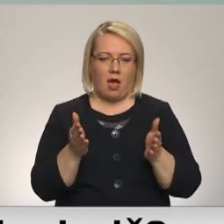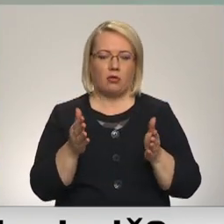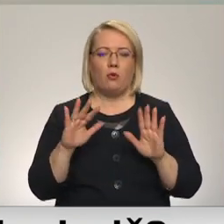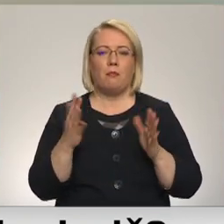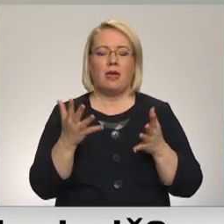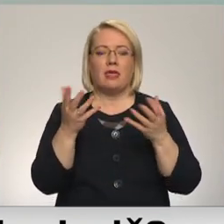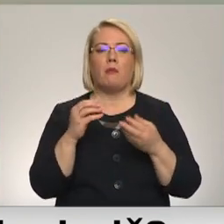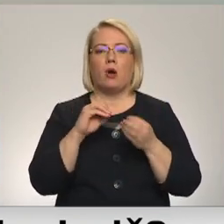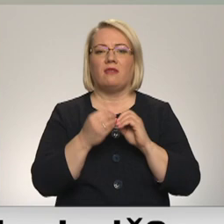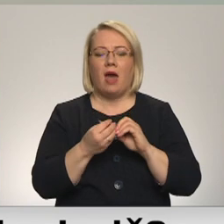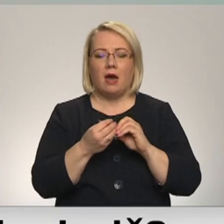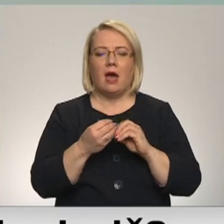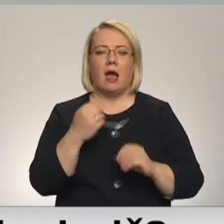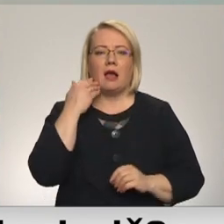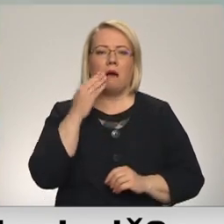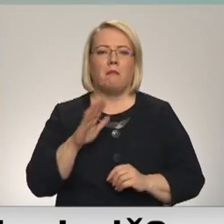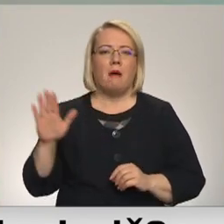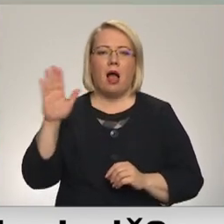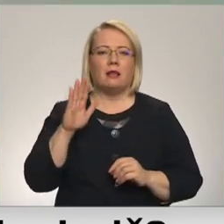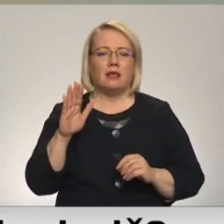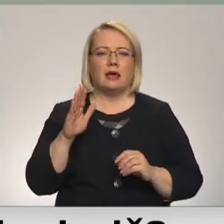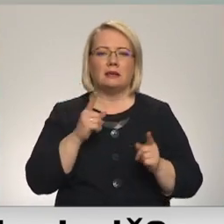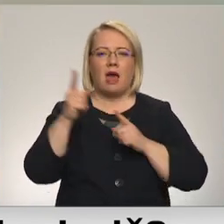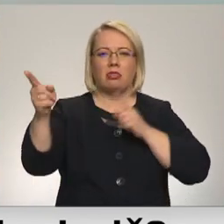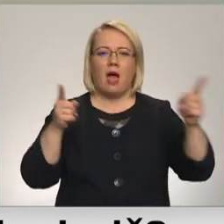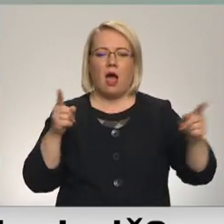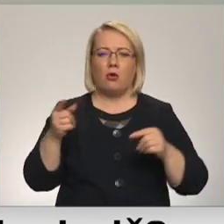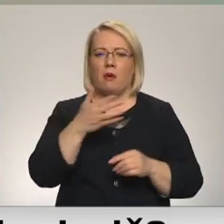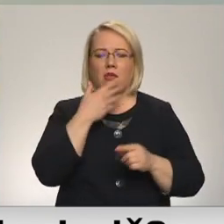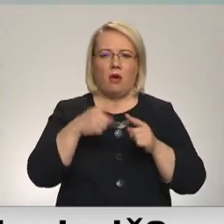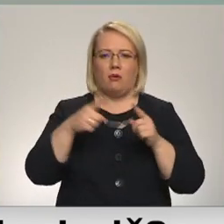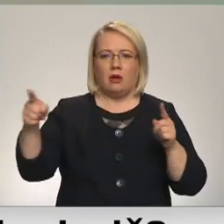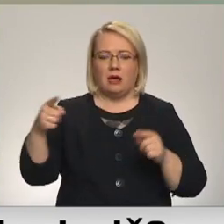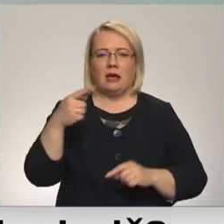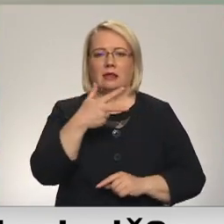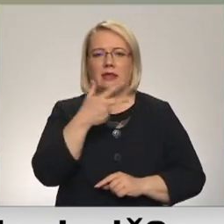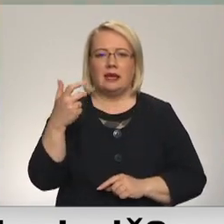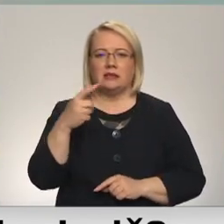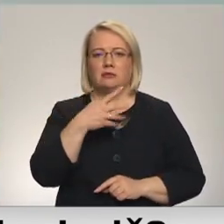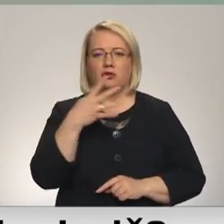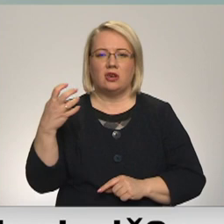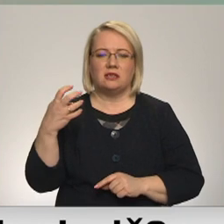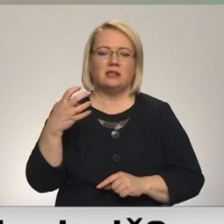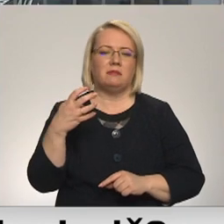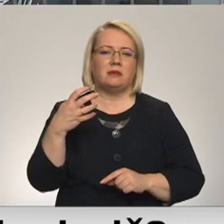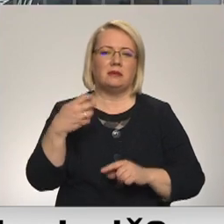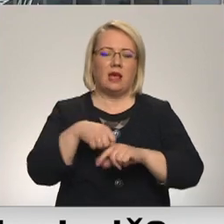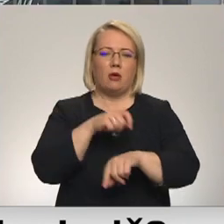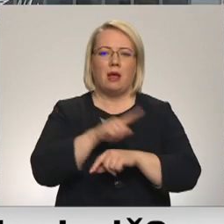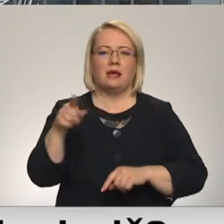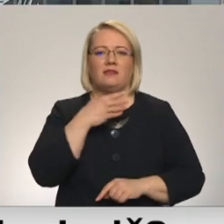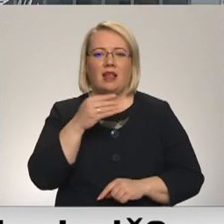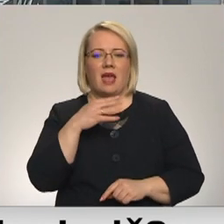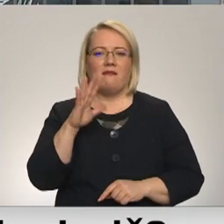ka vispār Baltijas visi tie attālumi ir, nu, viņi nav lieli, ja tā godīgi, 300-400 līdz Viļņai vai līdz Tallinai.